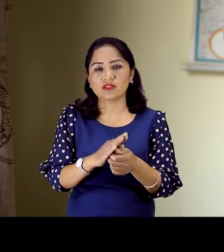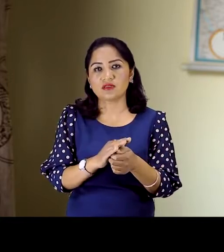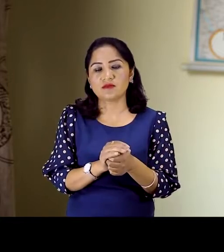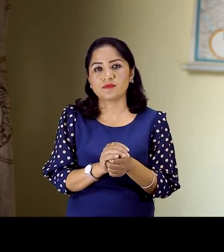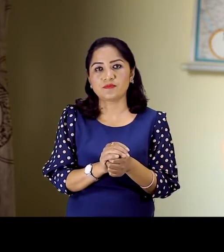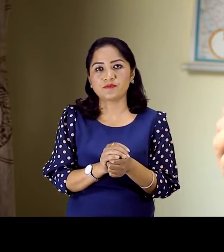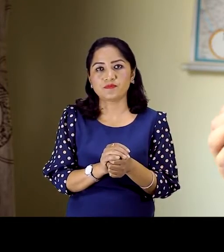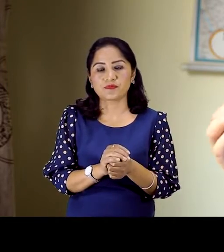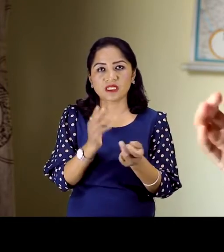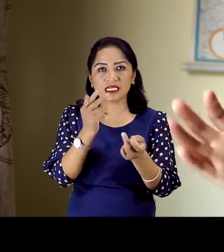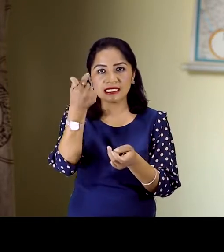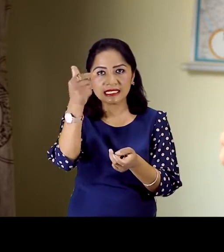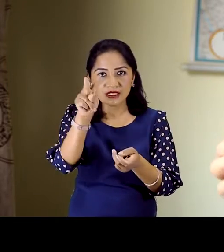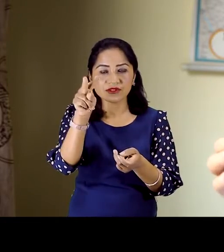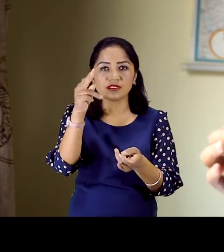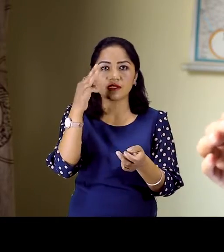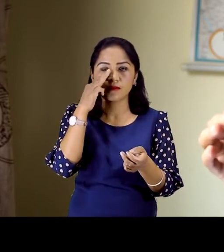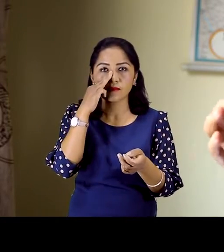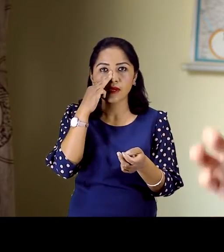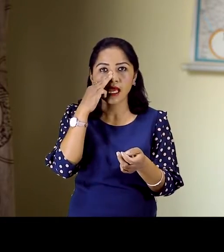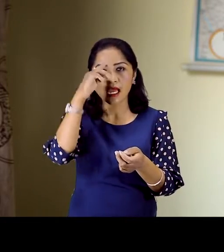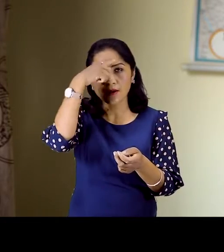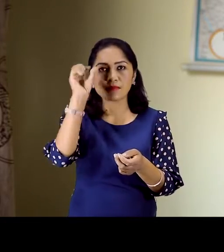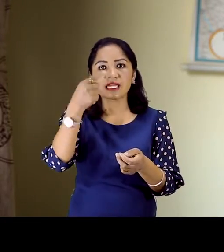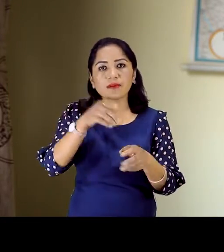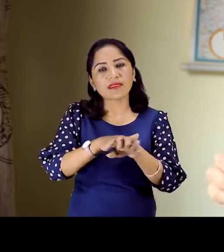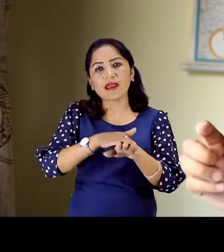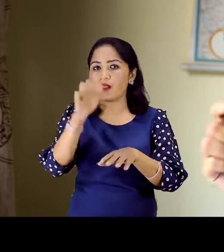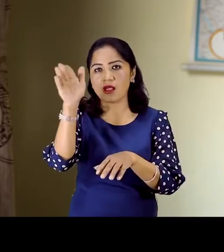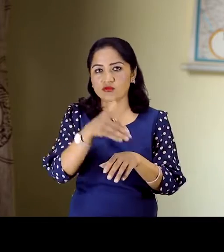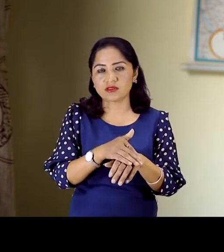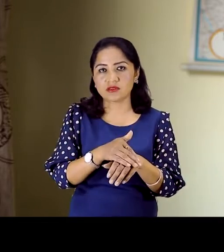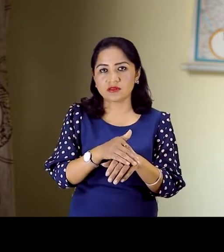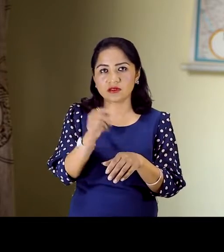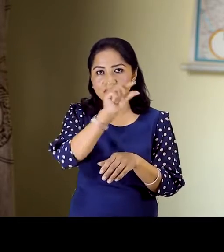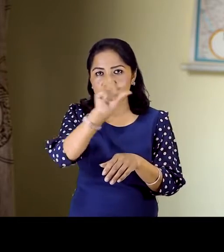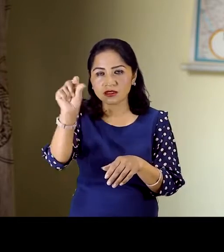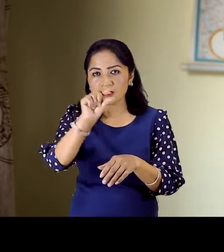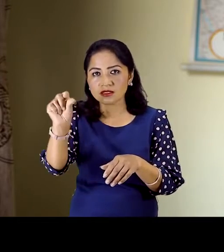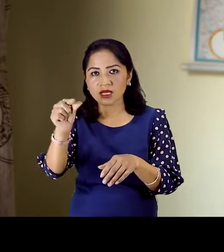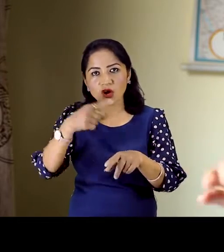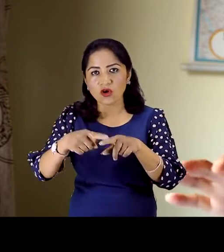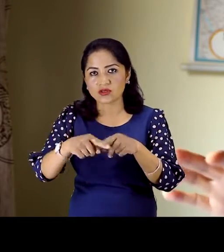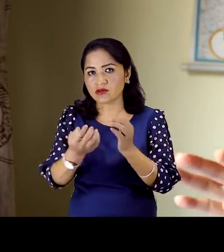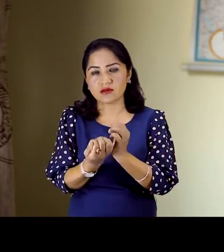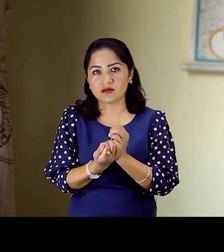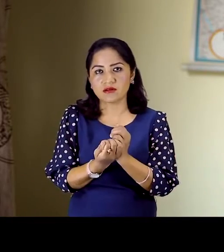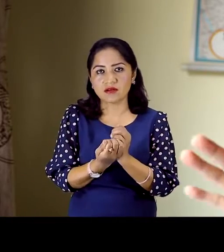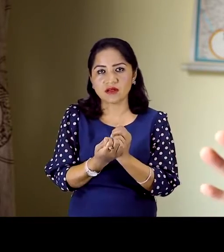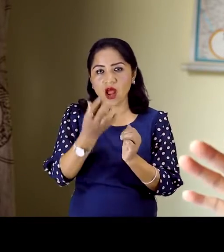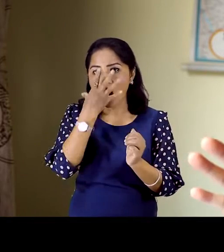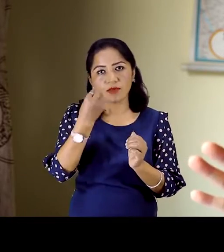टीवीं माने वेटिश्में पस्के थे चांपानी